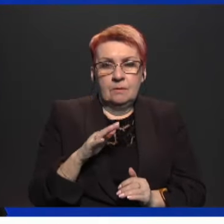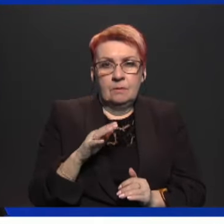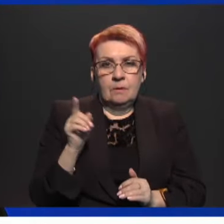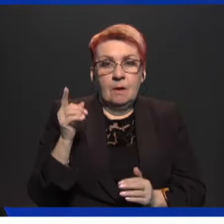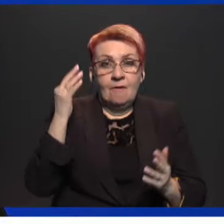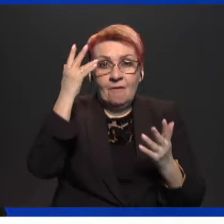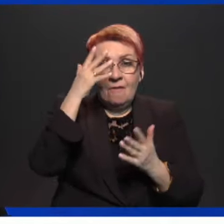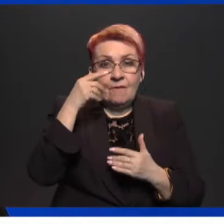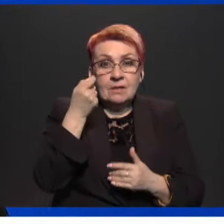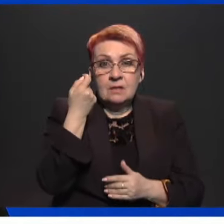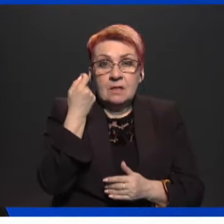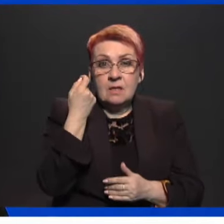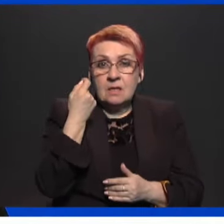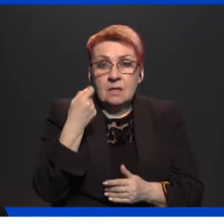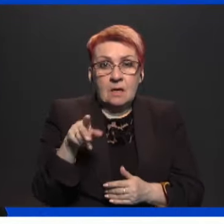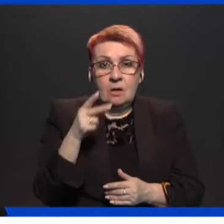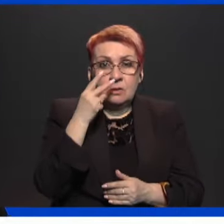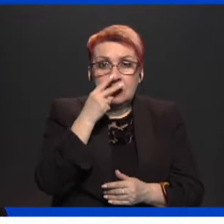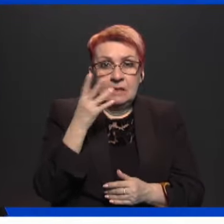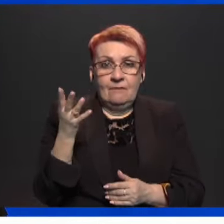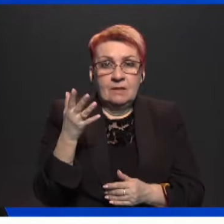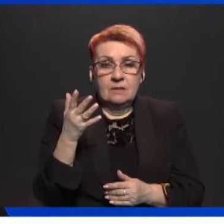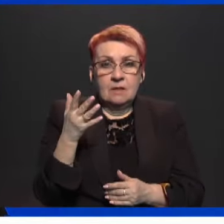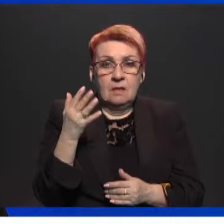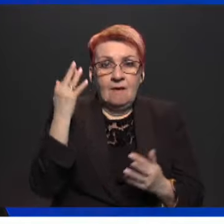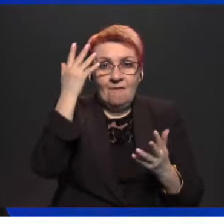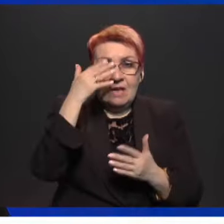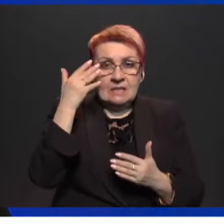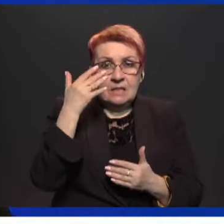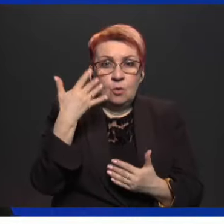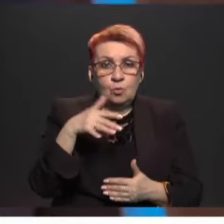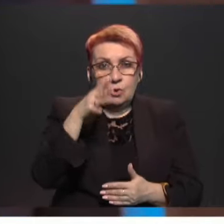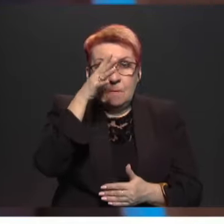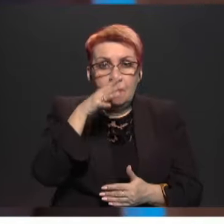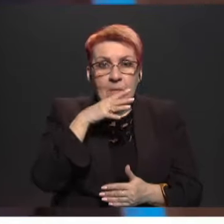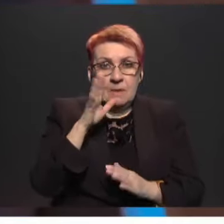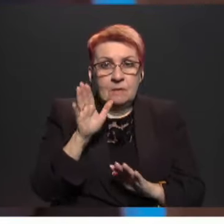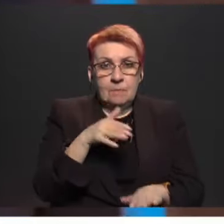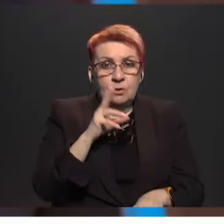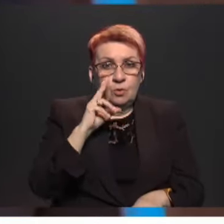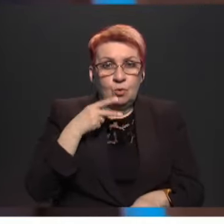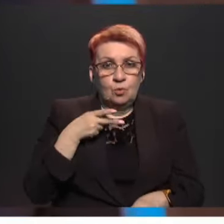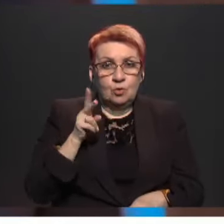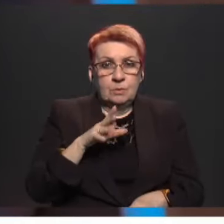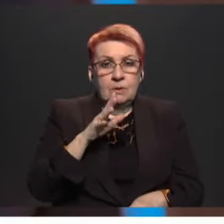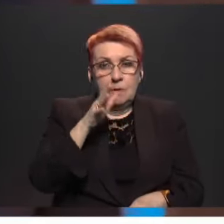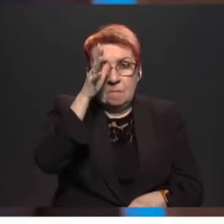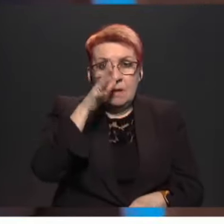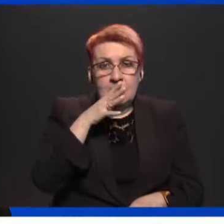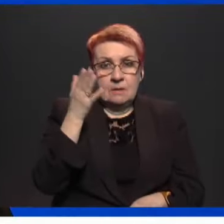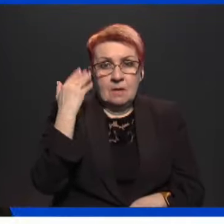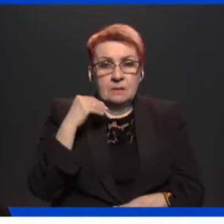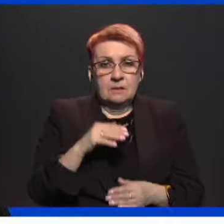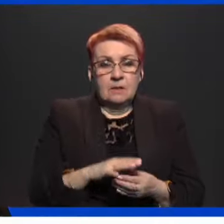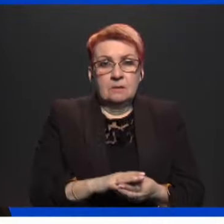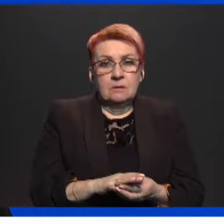во сне. Вот уже 5-й месяц. Это хорошо или плохо? Батюшка, это так, как есть. Я бы